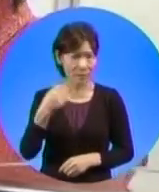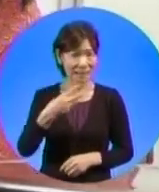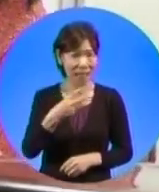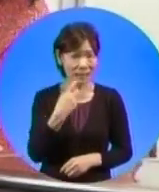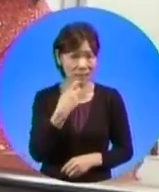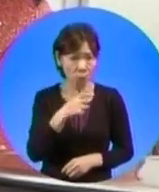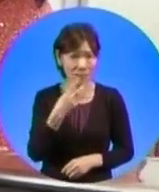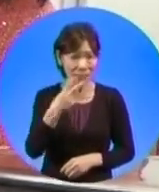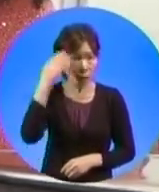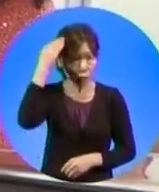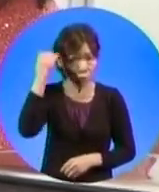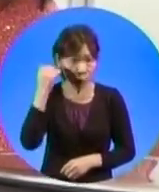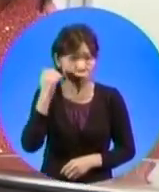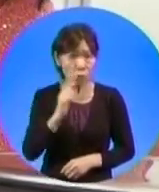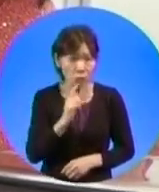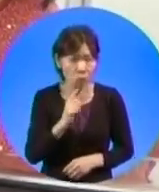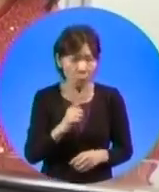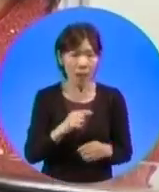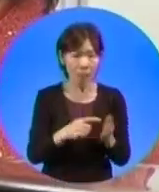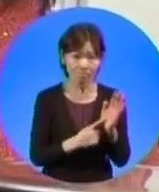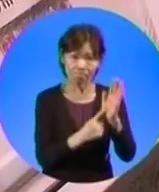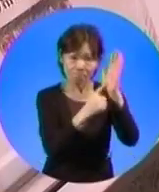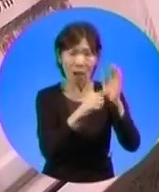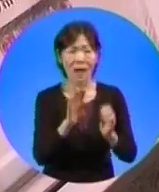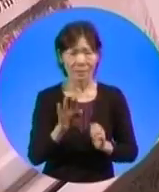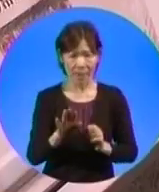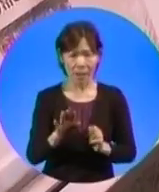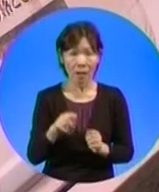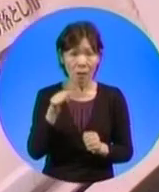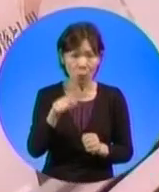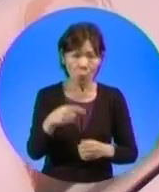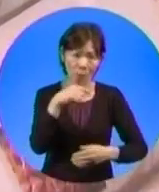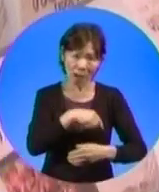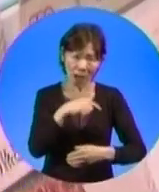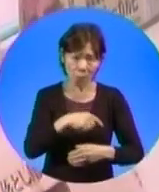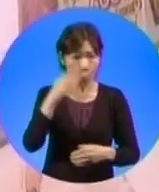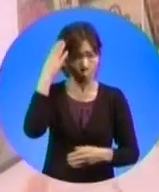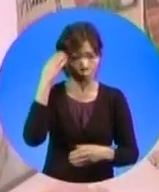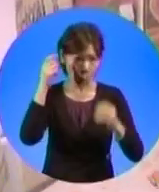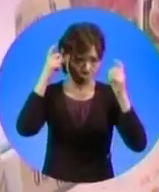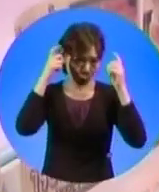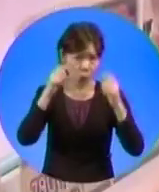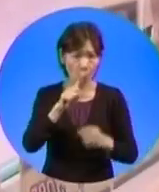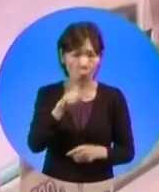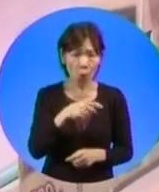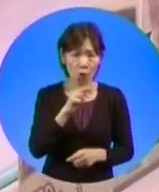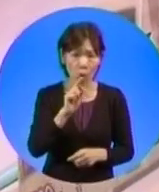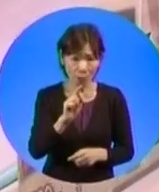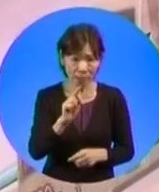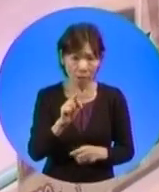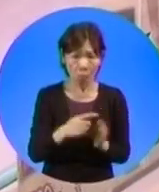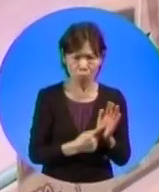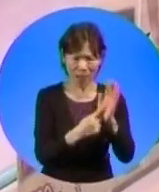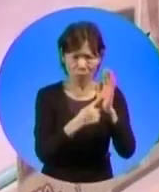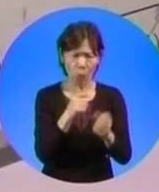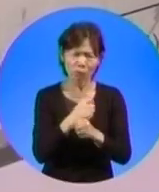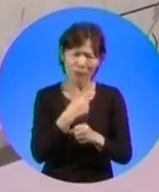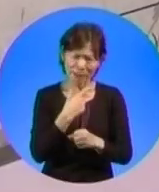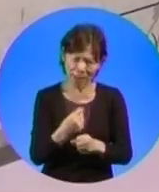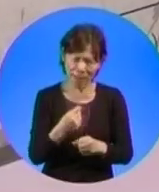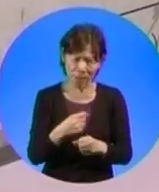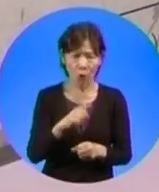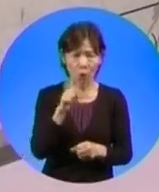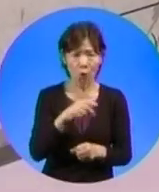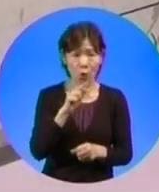い、能勢にはかつて三白三黒という特産物があったんですけども、はい、そのうちの黒牛を能勢ブラン